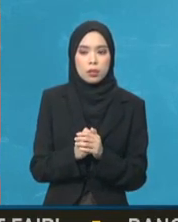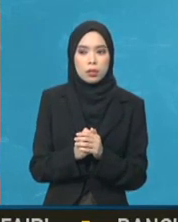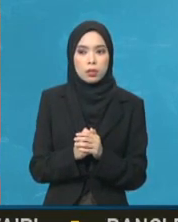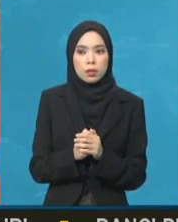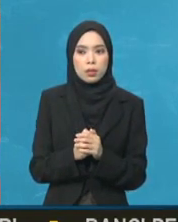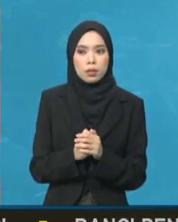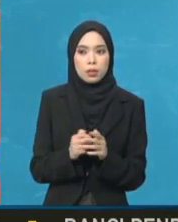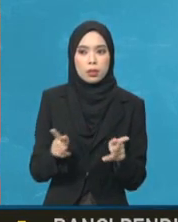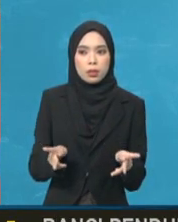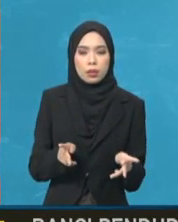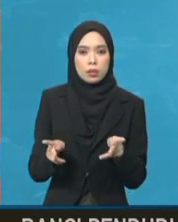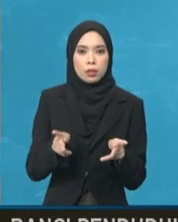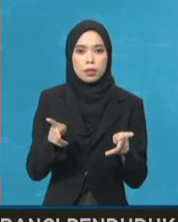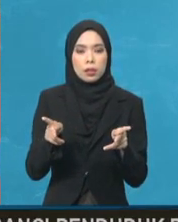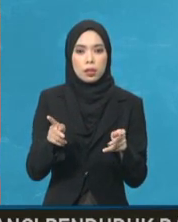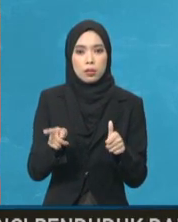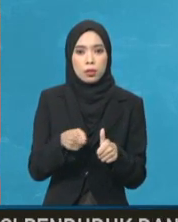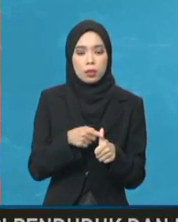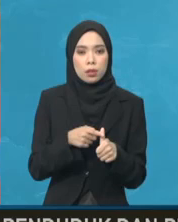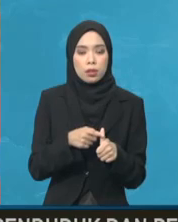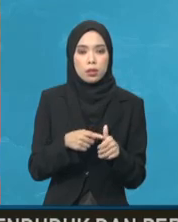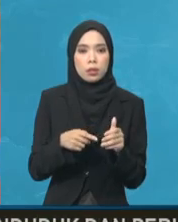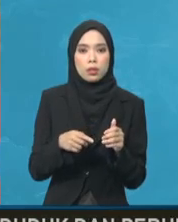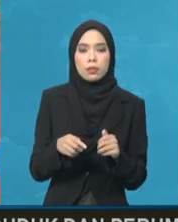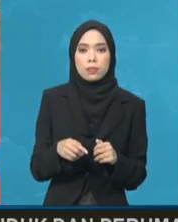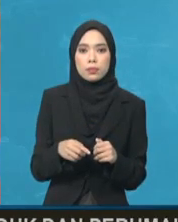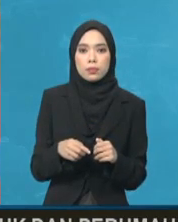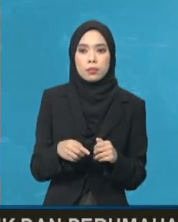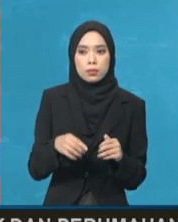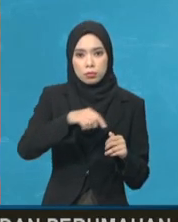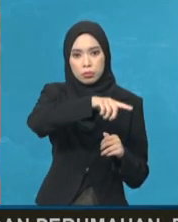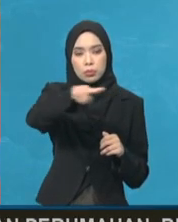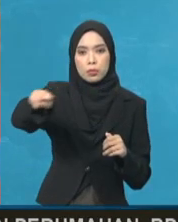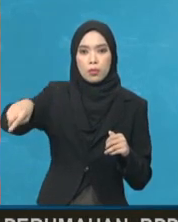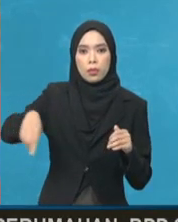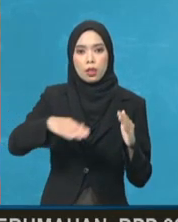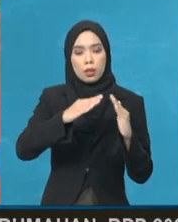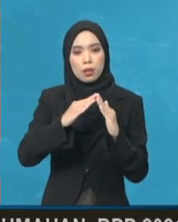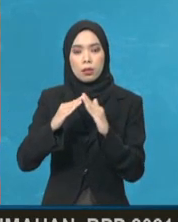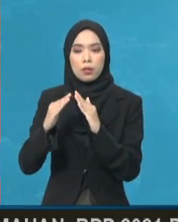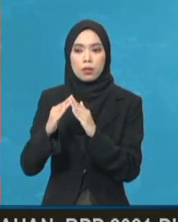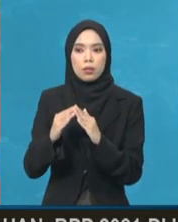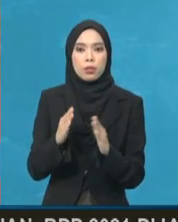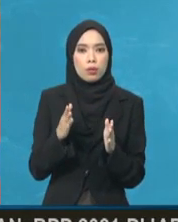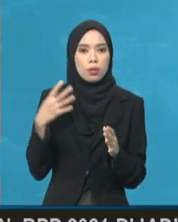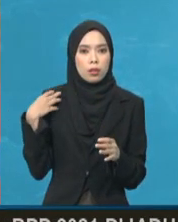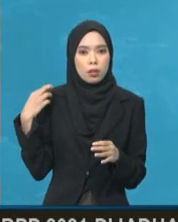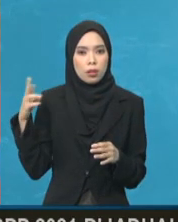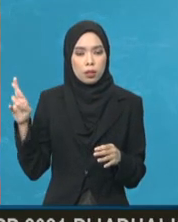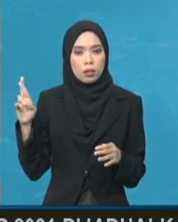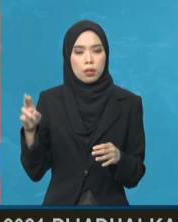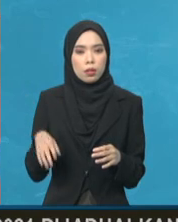pertama ini melibatkan kesemua tempat kediaman diseluruh negara para pegawai banci akan mengunjungi tempat-tempat kediaman